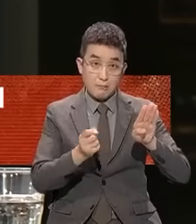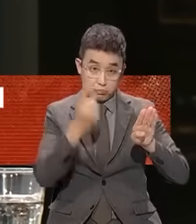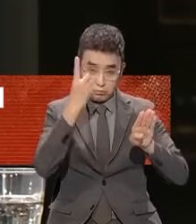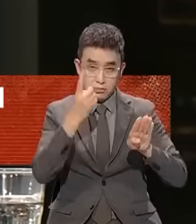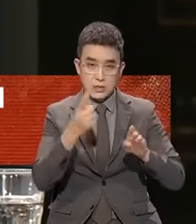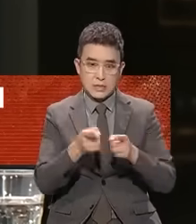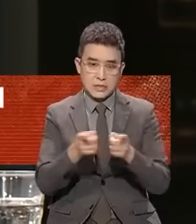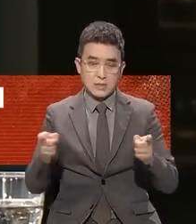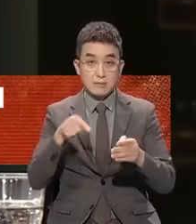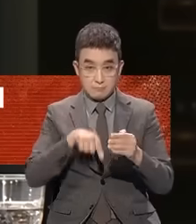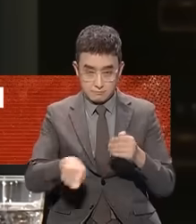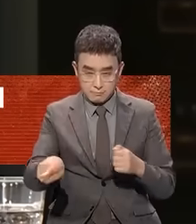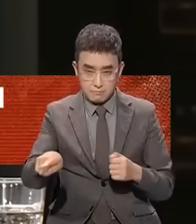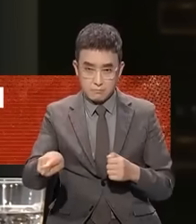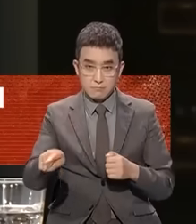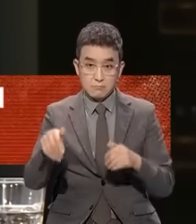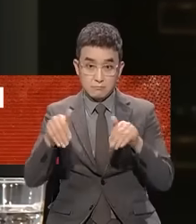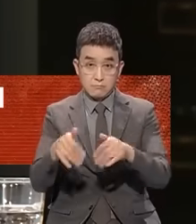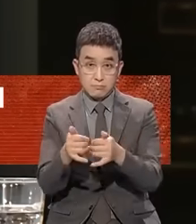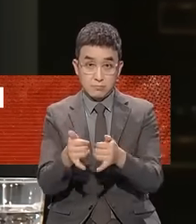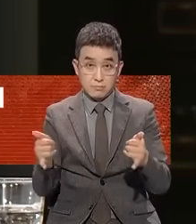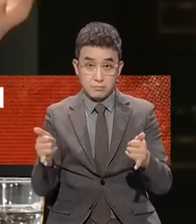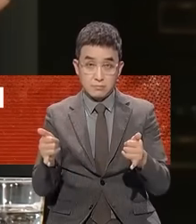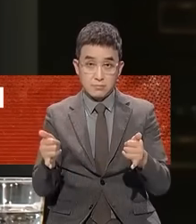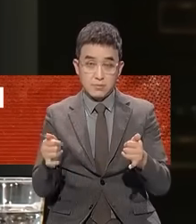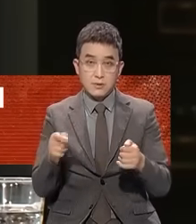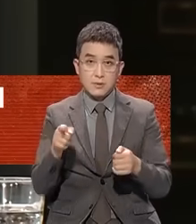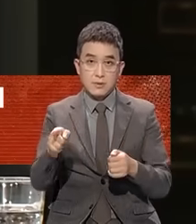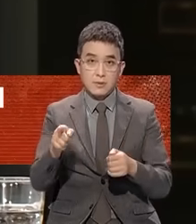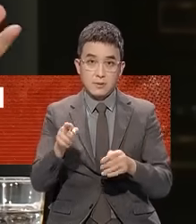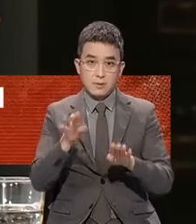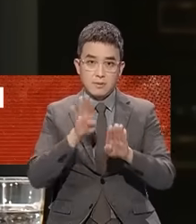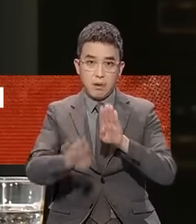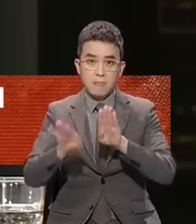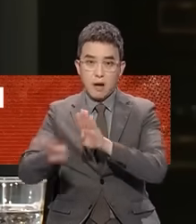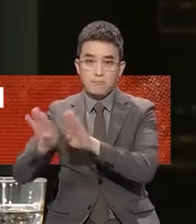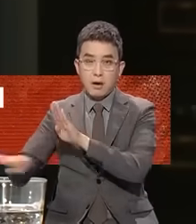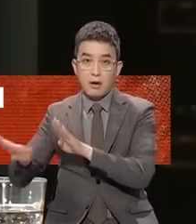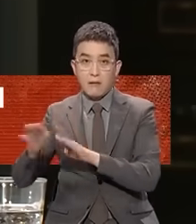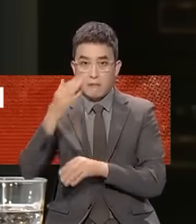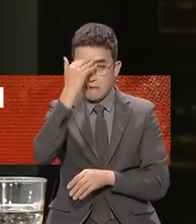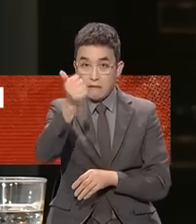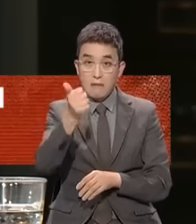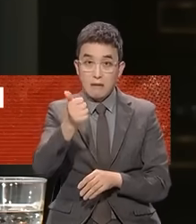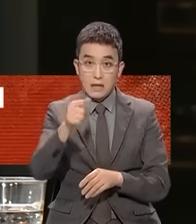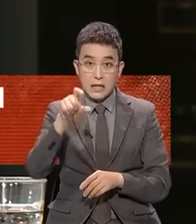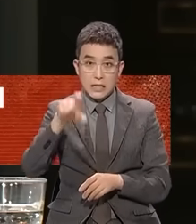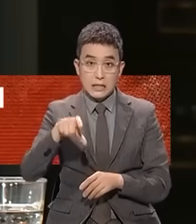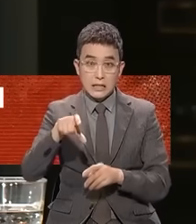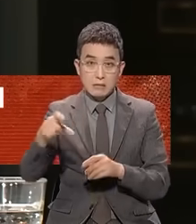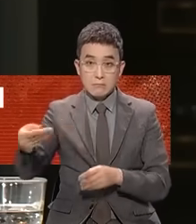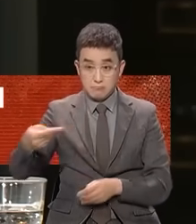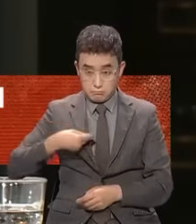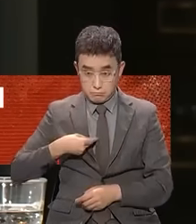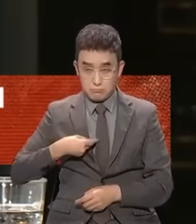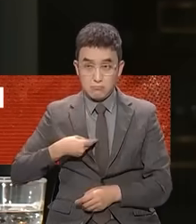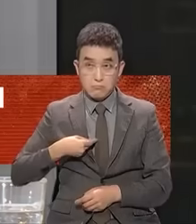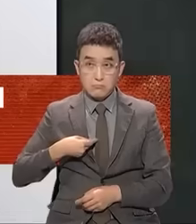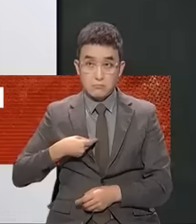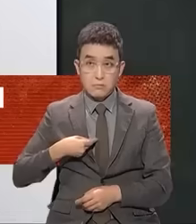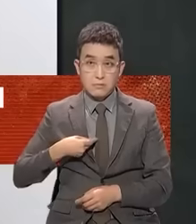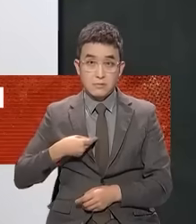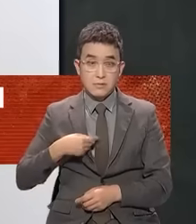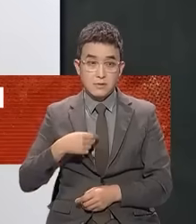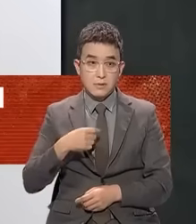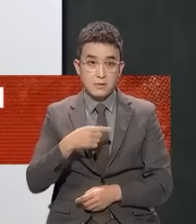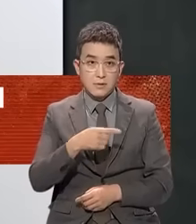거기서 직원이 마스터키 이제 모든 방문이 열리는 만능 키 아니에요. 그걸 네. 줘서 해서 딱 했는데 자기 방문